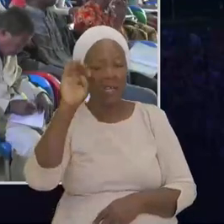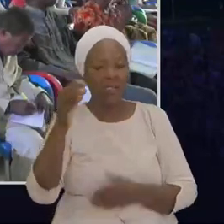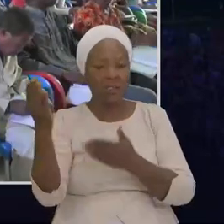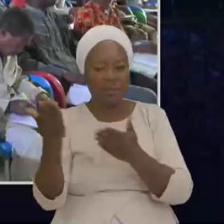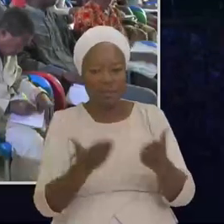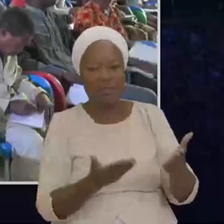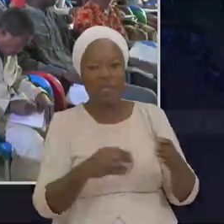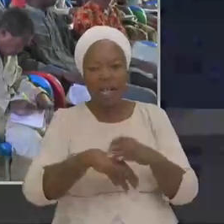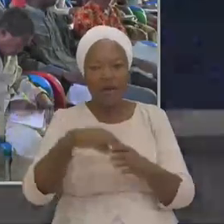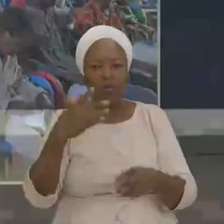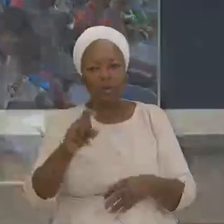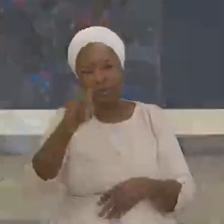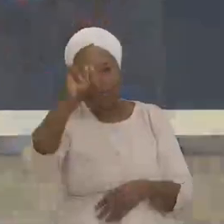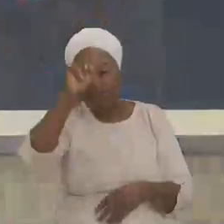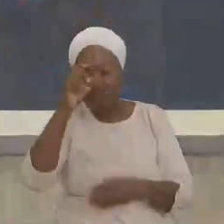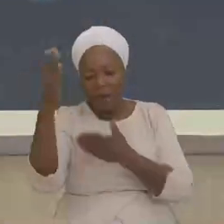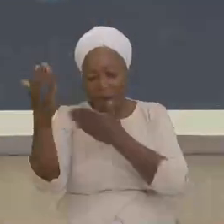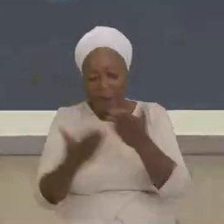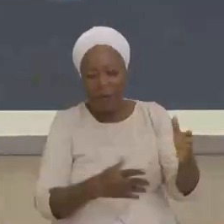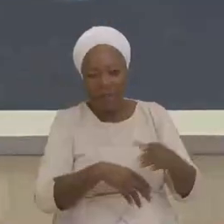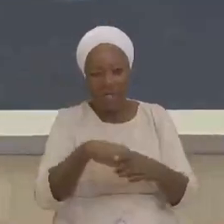tu es sorti d'Égypte,